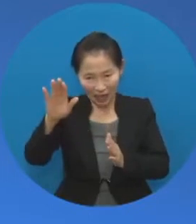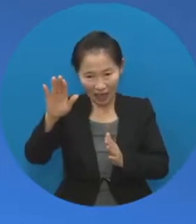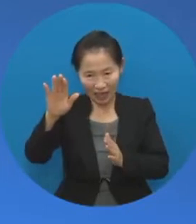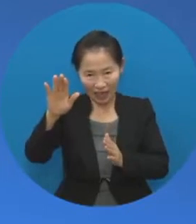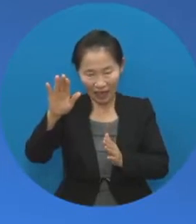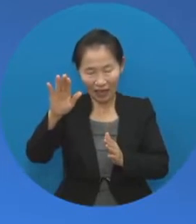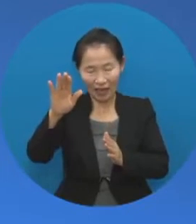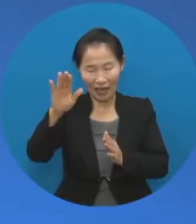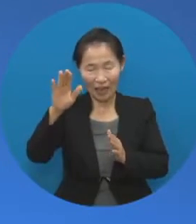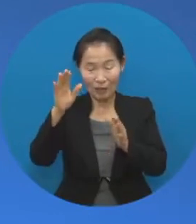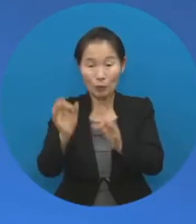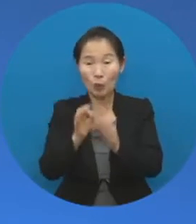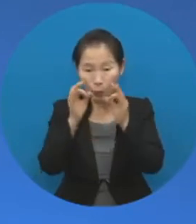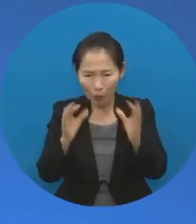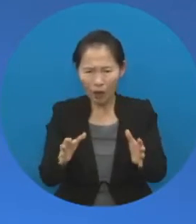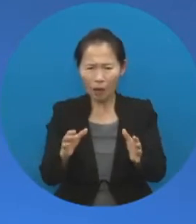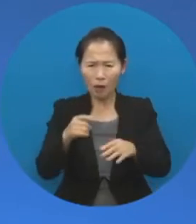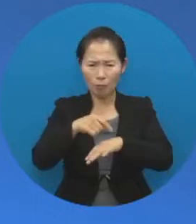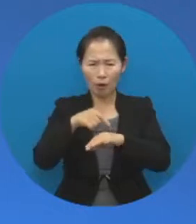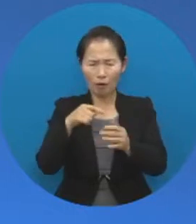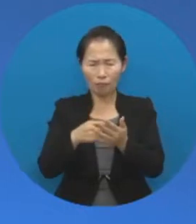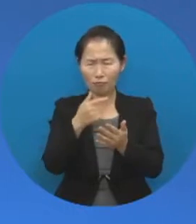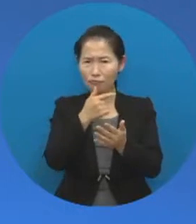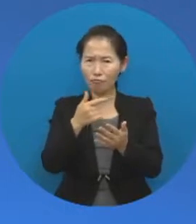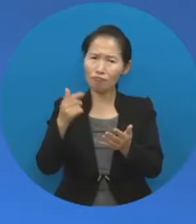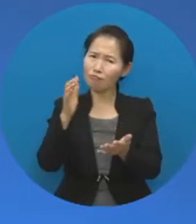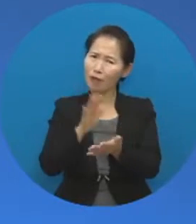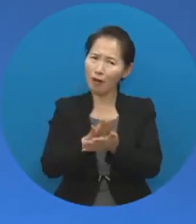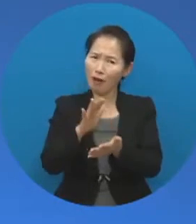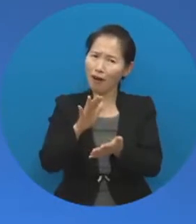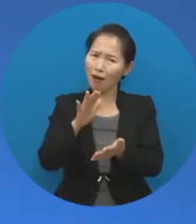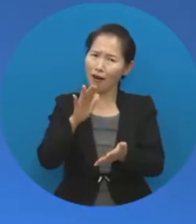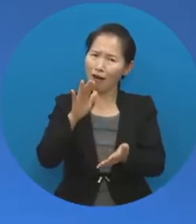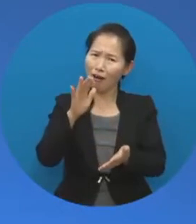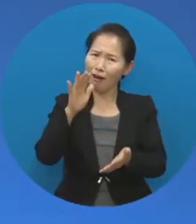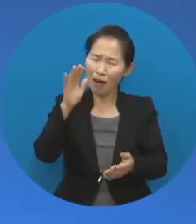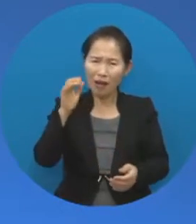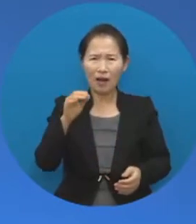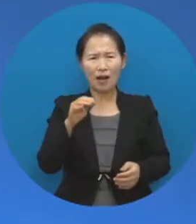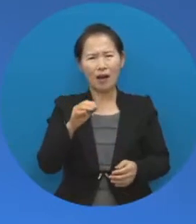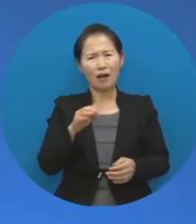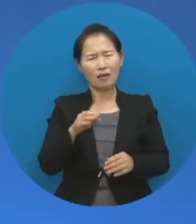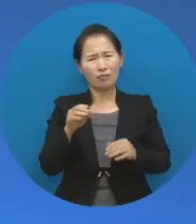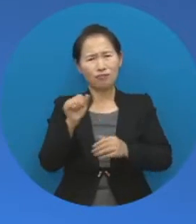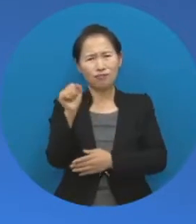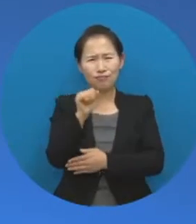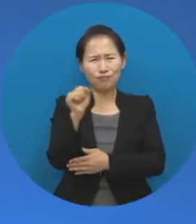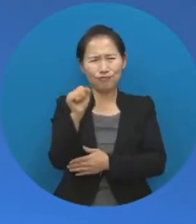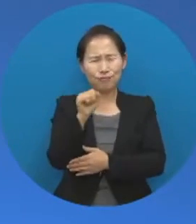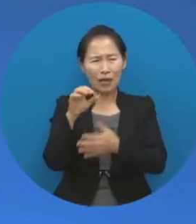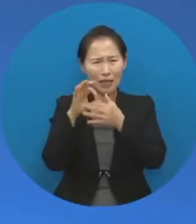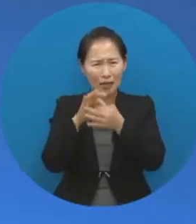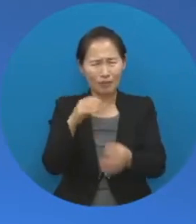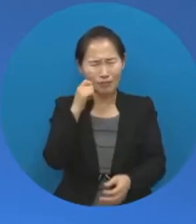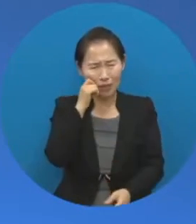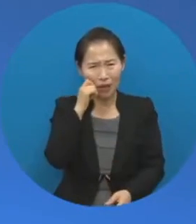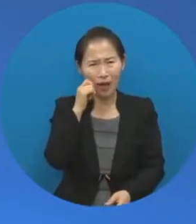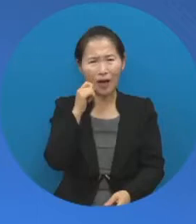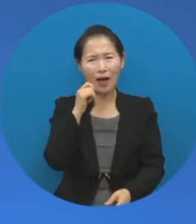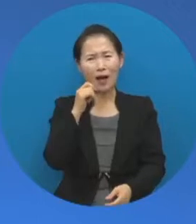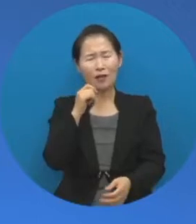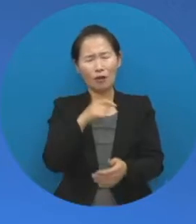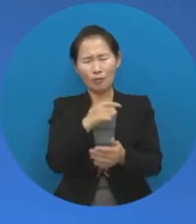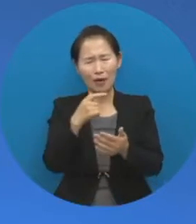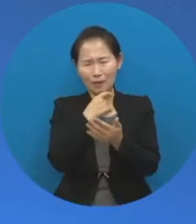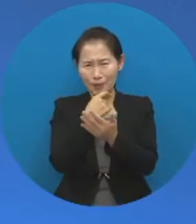운전하는 내내 막 너무 뜨거워가지고 내가 막 차를 세우고 내려서 기도를 해야 될 것 같은 그런 감동이 막 오는 날이